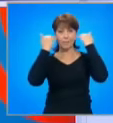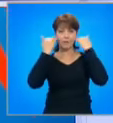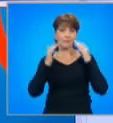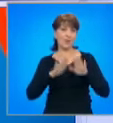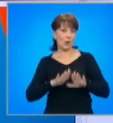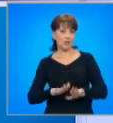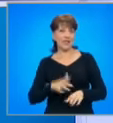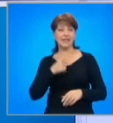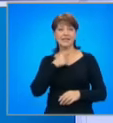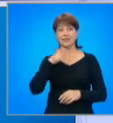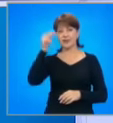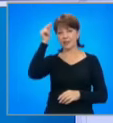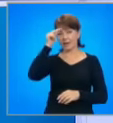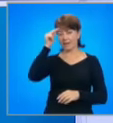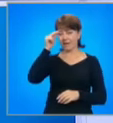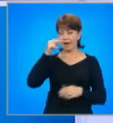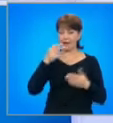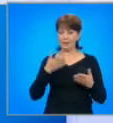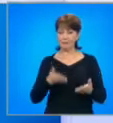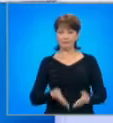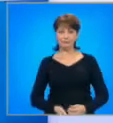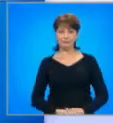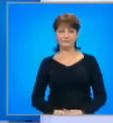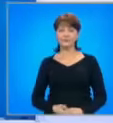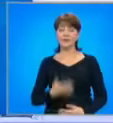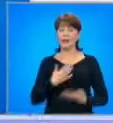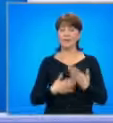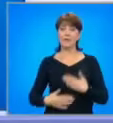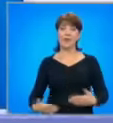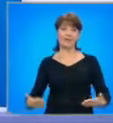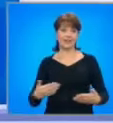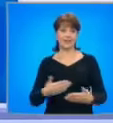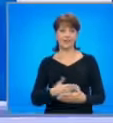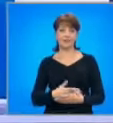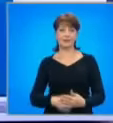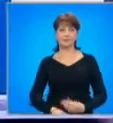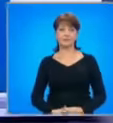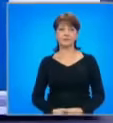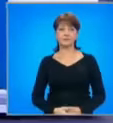с предаването Гласовете на България. Водещ тази вечер е Костадин Филипов. Хубава вечер от нас!